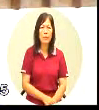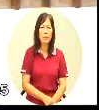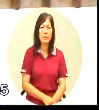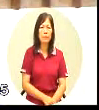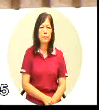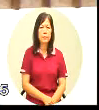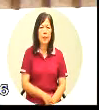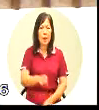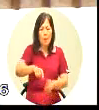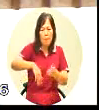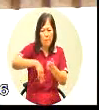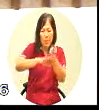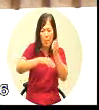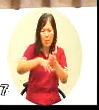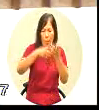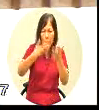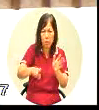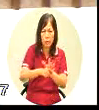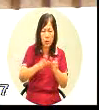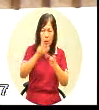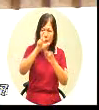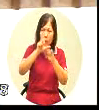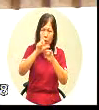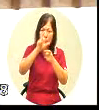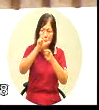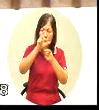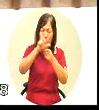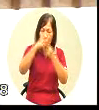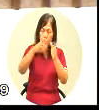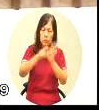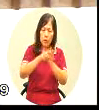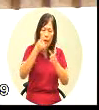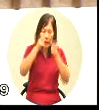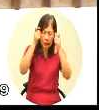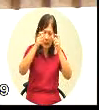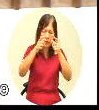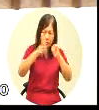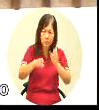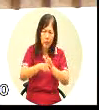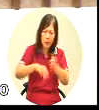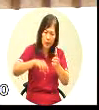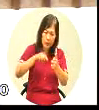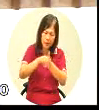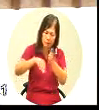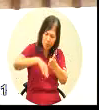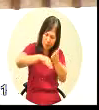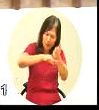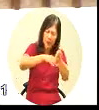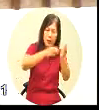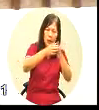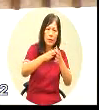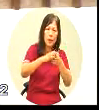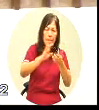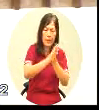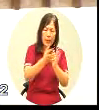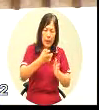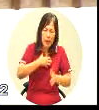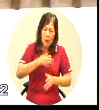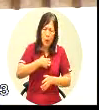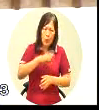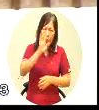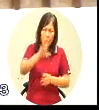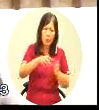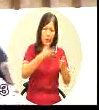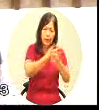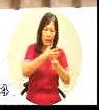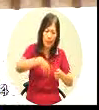他们被赶好几次，从民国60几年一直到高雄港开发，赶到这边来，就要把它赶到很危险的一个堤头让他